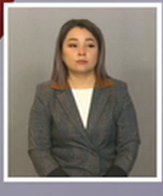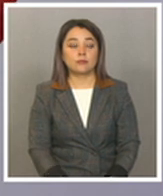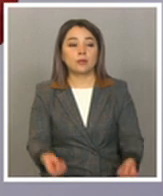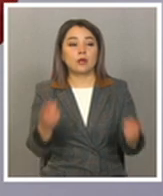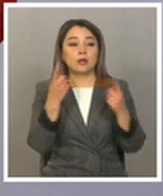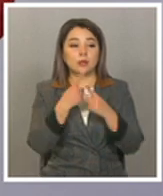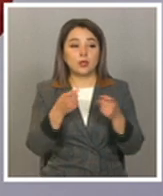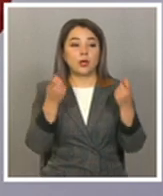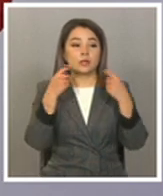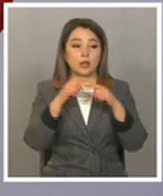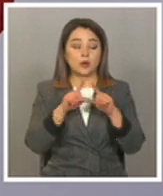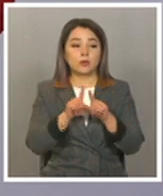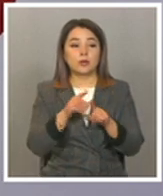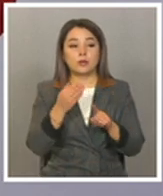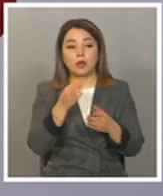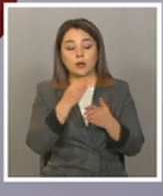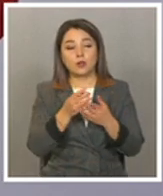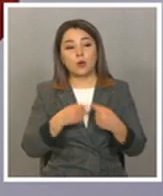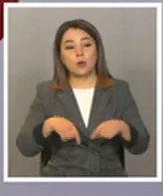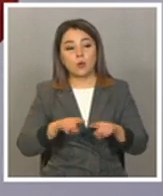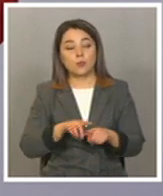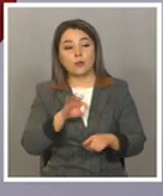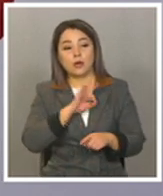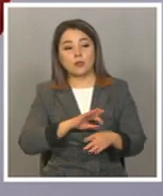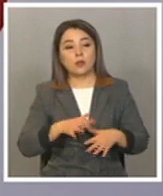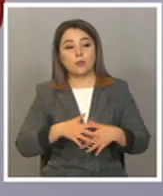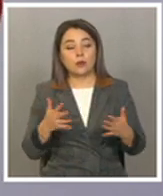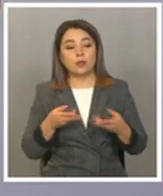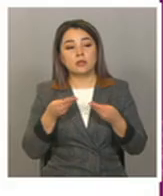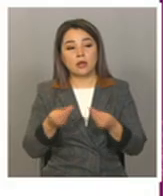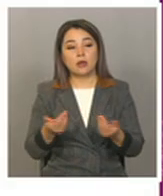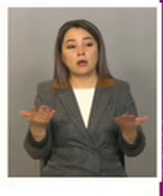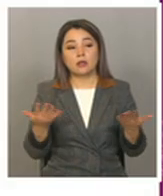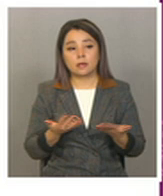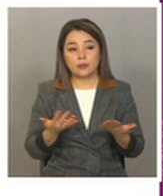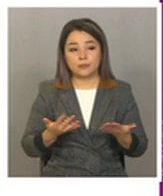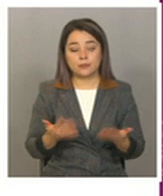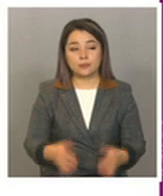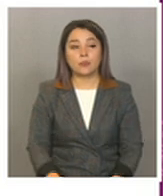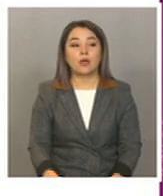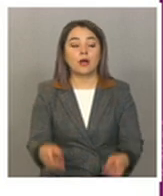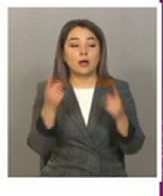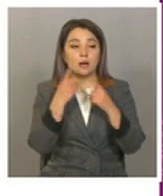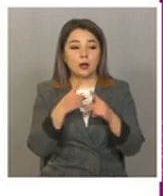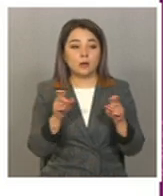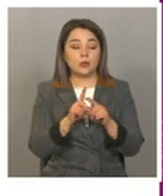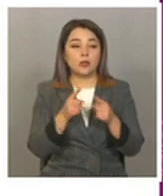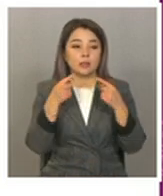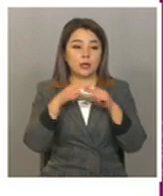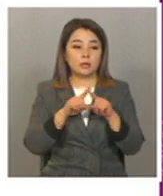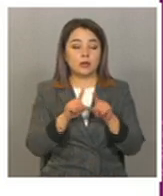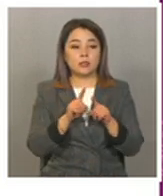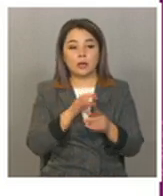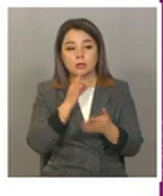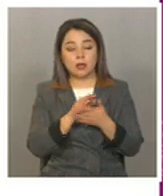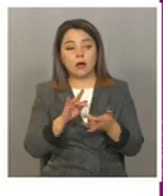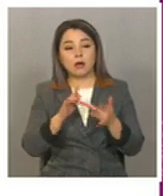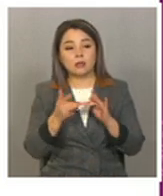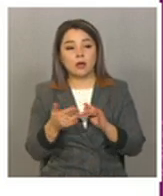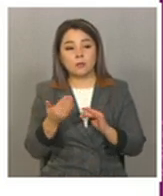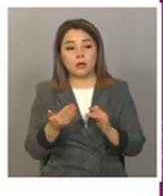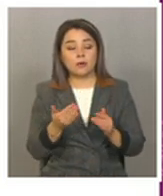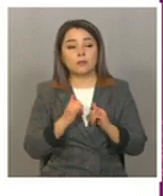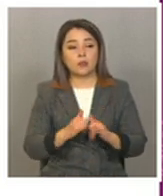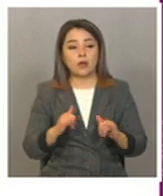Ақпараттық технологияның қоғамға тигізер әсері қандай? Ақпараттық технологиялар мен ғаламтордың